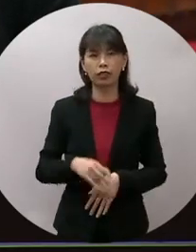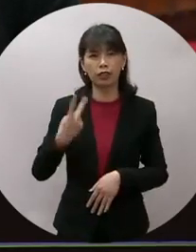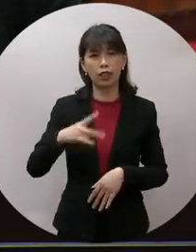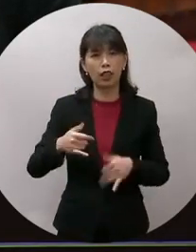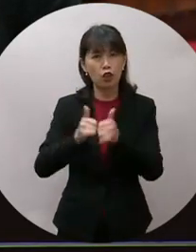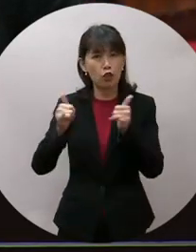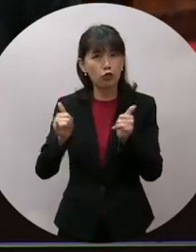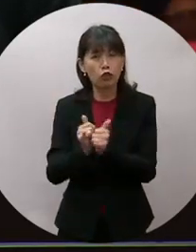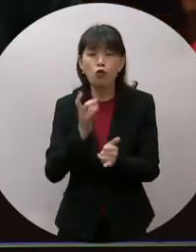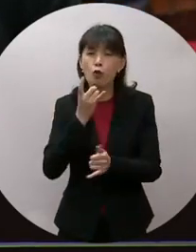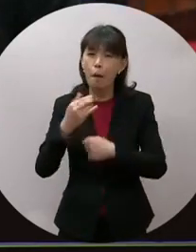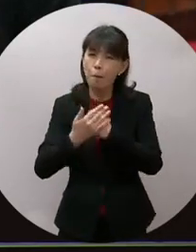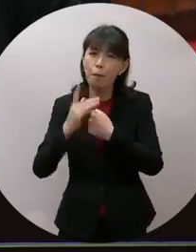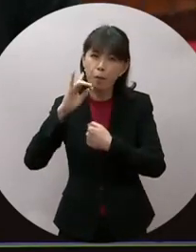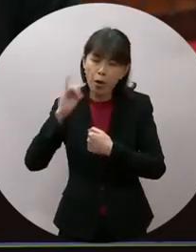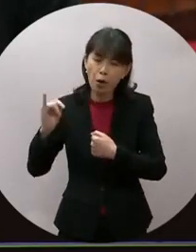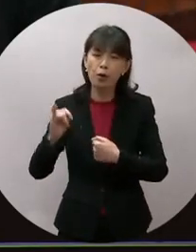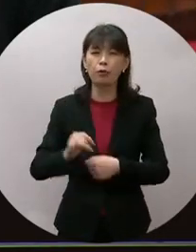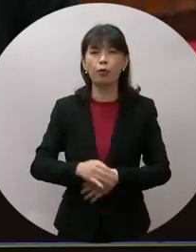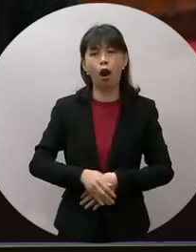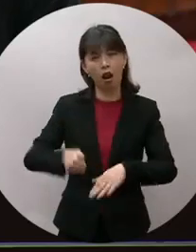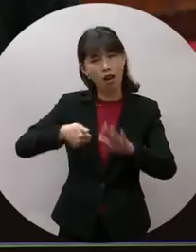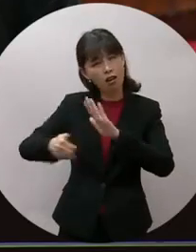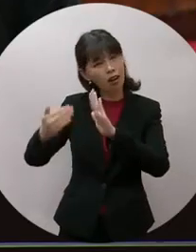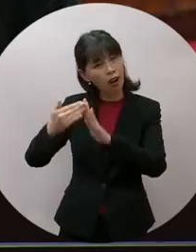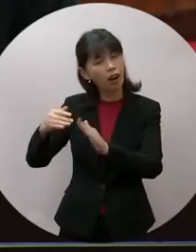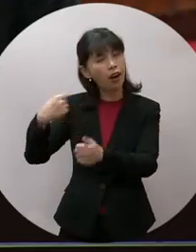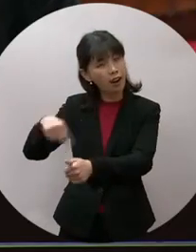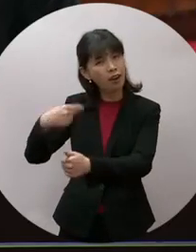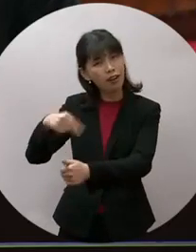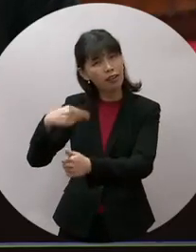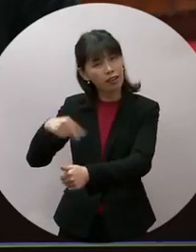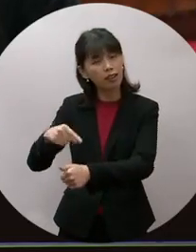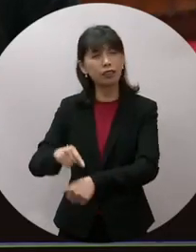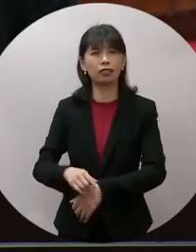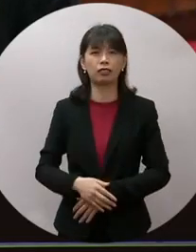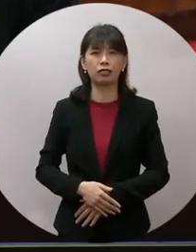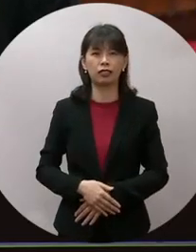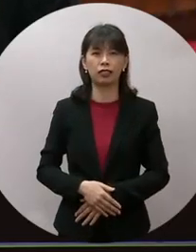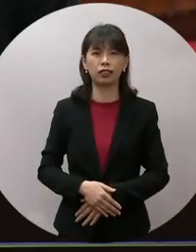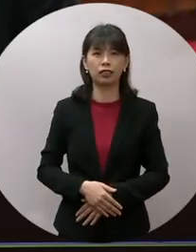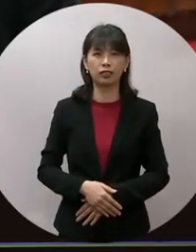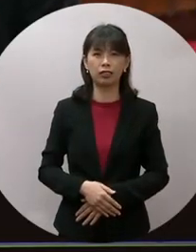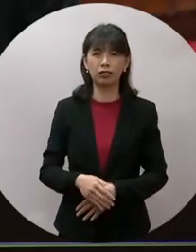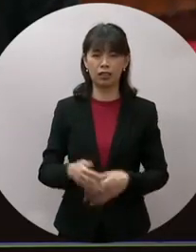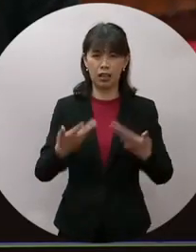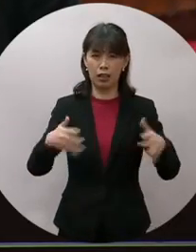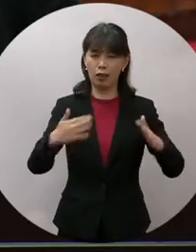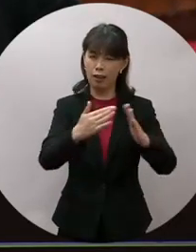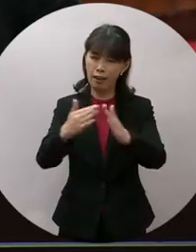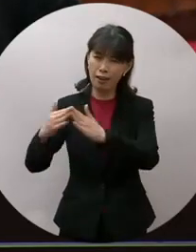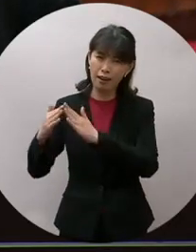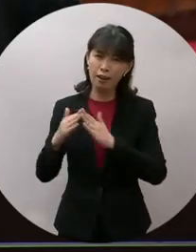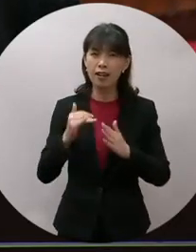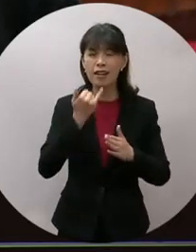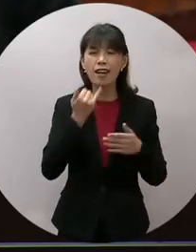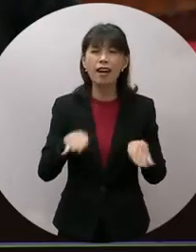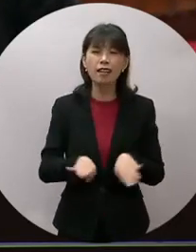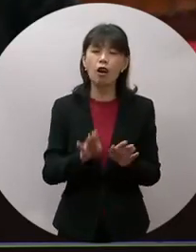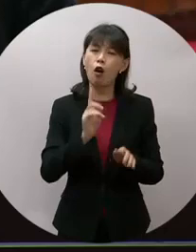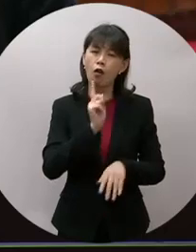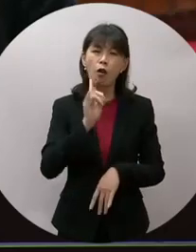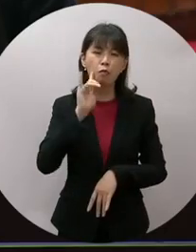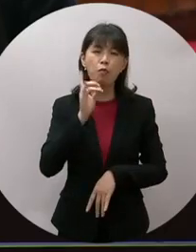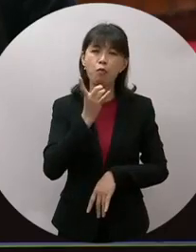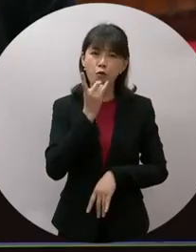我们的语言政策进入到家庭，我们有许许多多的家庭可以开始一起说母语。这一